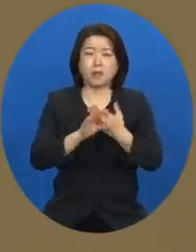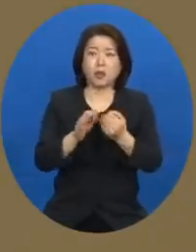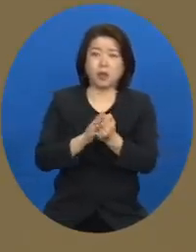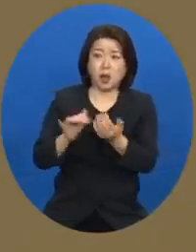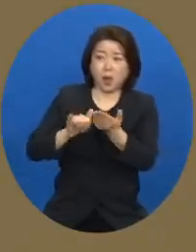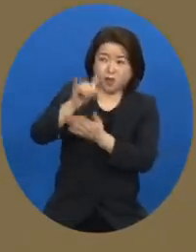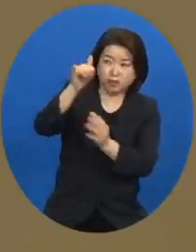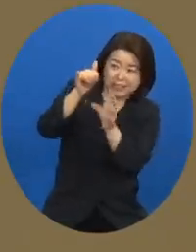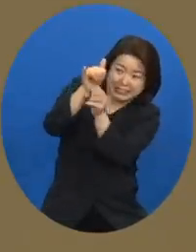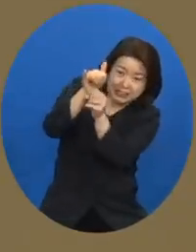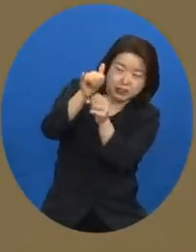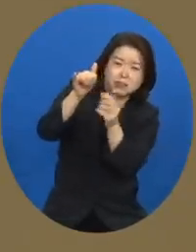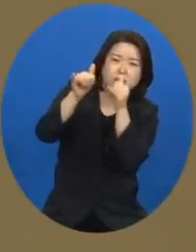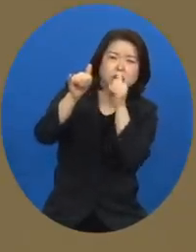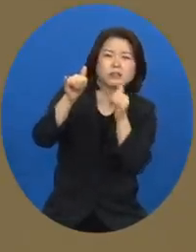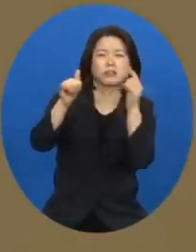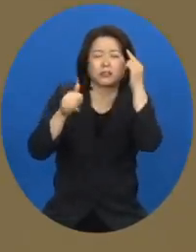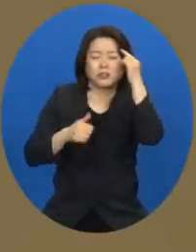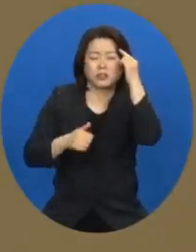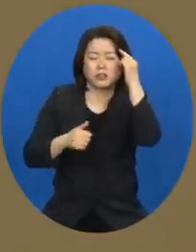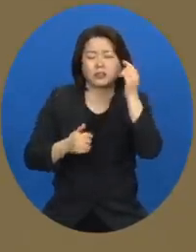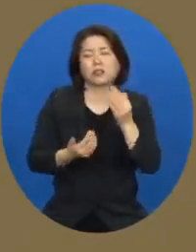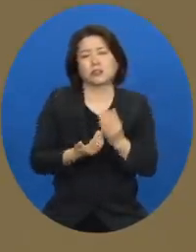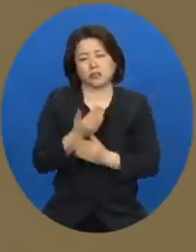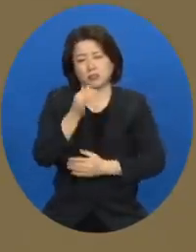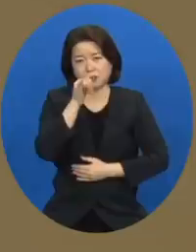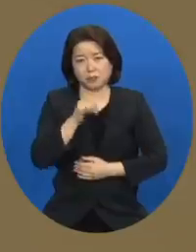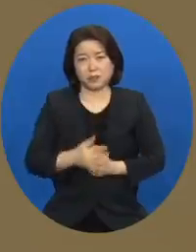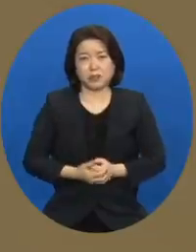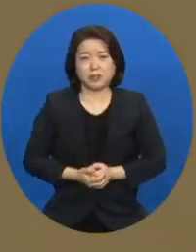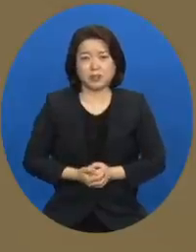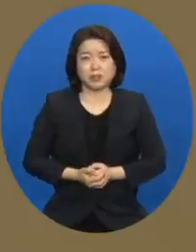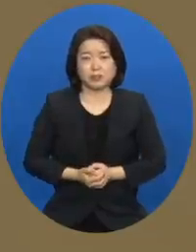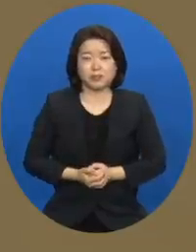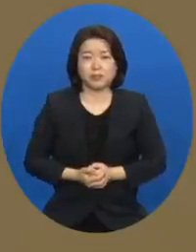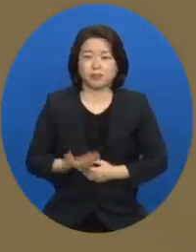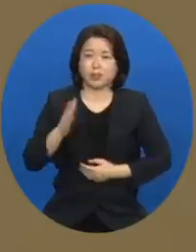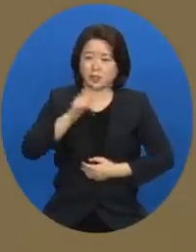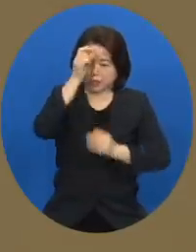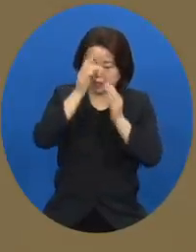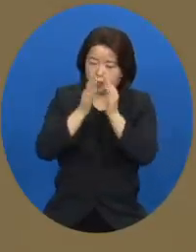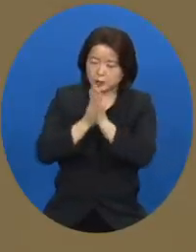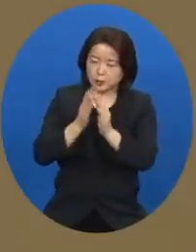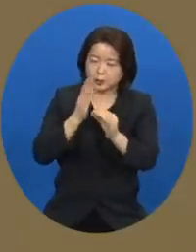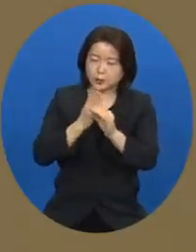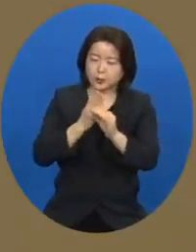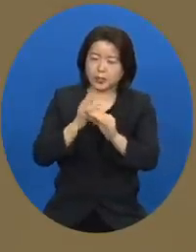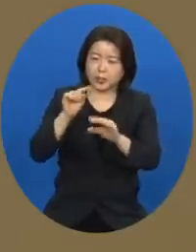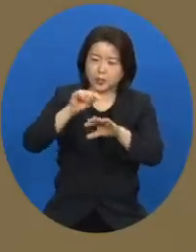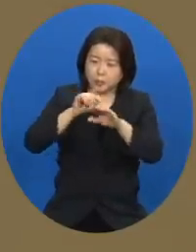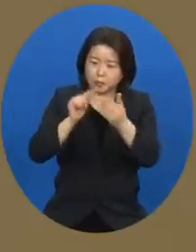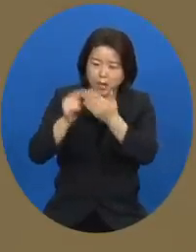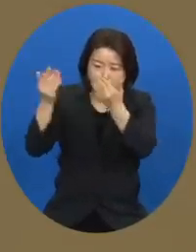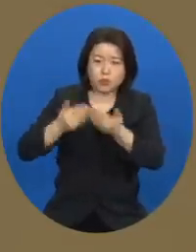했을까? 그런 생각이 들었습니다. 그런데 기도 중에 또 그런 마음이 들더라고요.